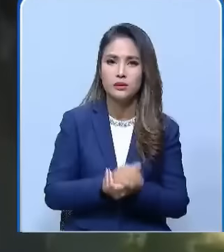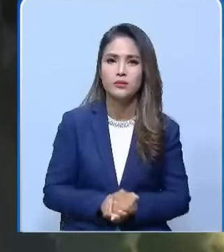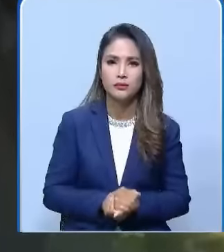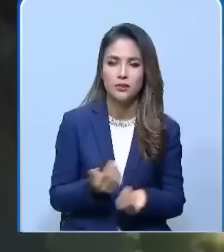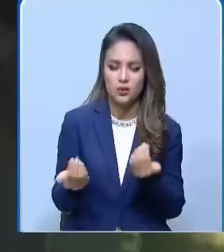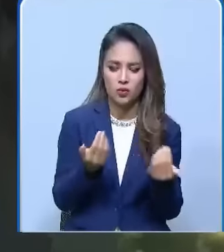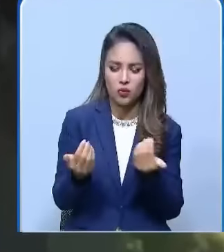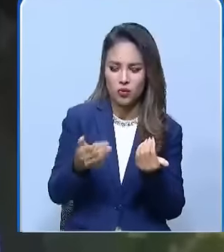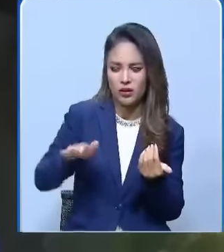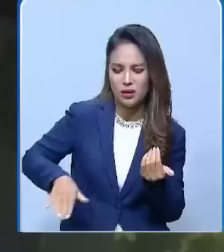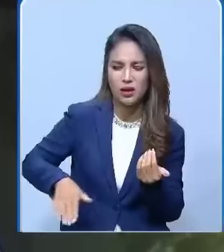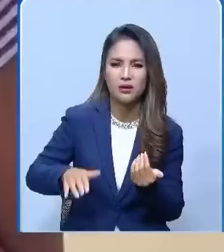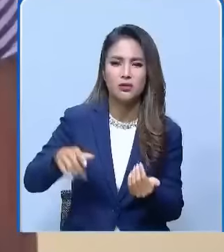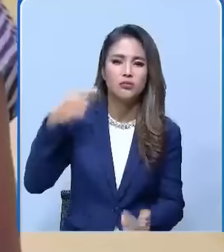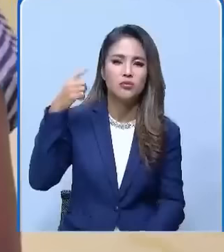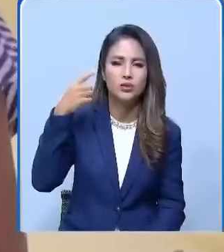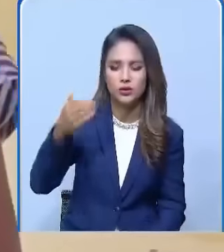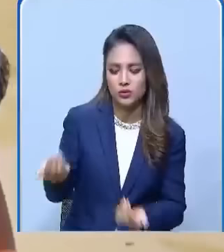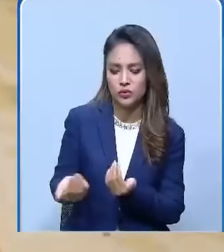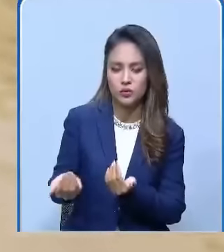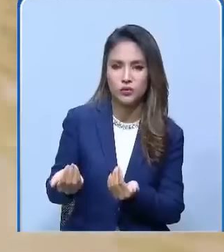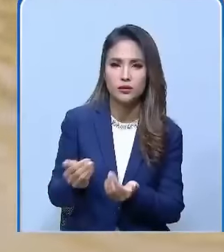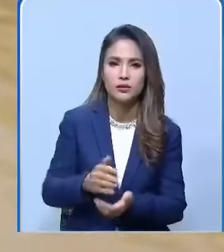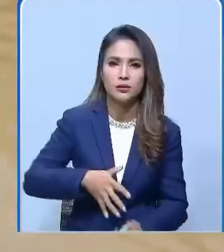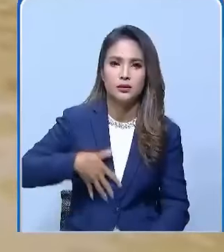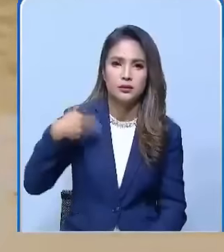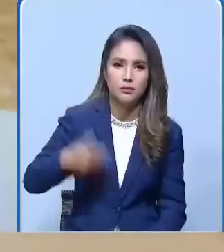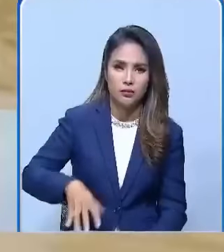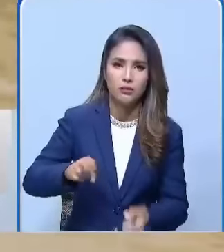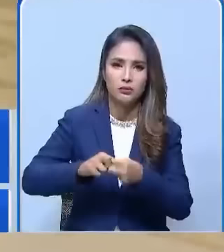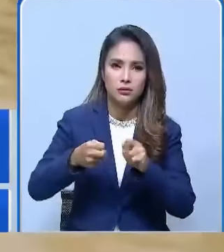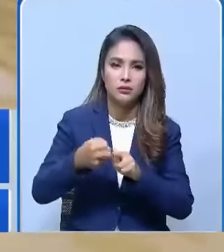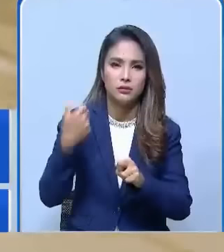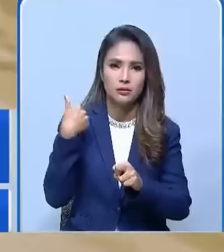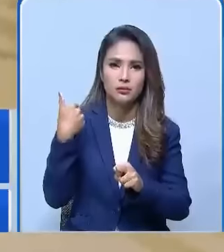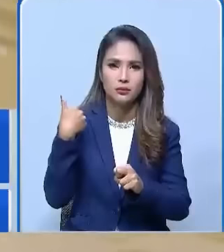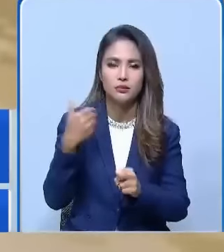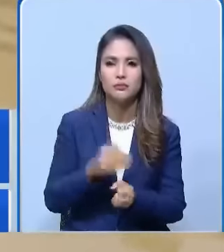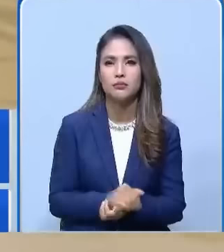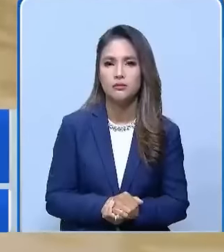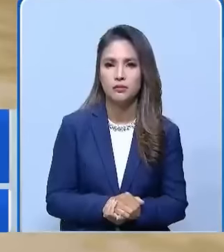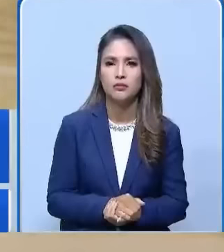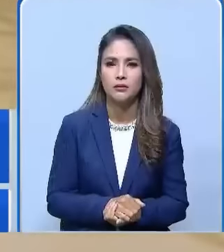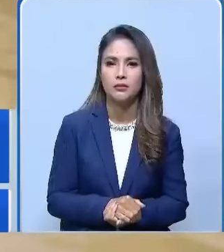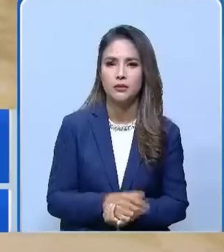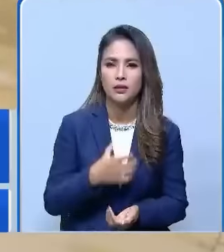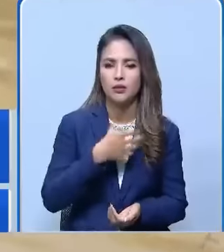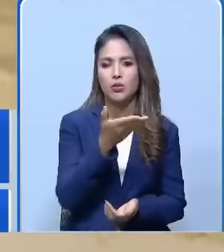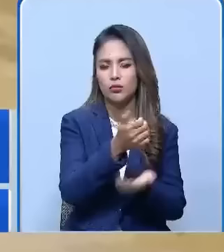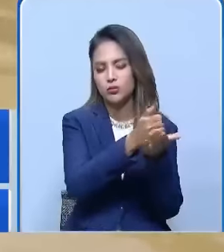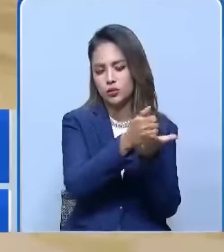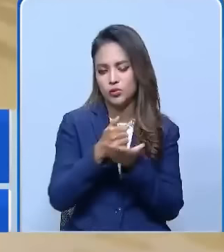ยคนหนึ่งแล้วลูกสาวคนหนึ่งค่ะ เดือดร้อนคือก็ได้เดี๋ยวนี้เทศบาลก็มาแจกยาวันละ2วันนะเจ้